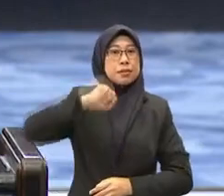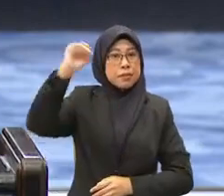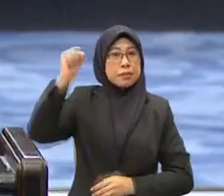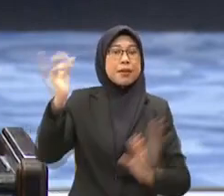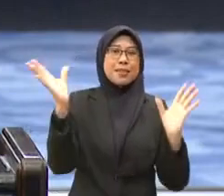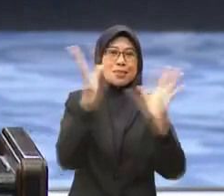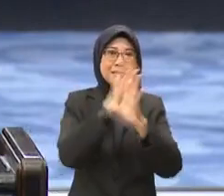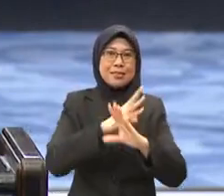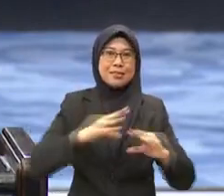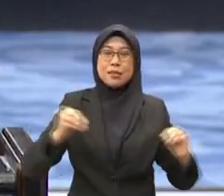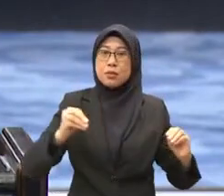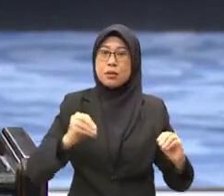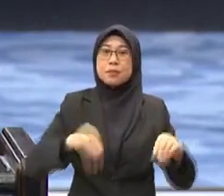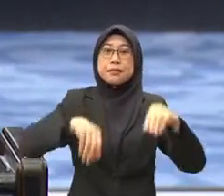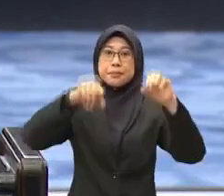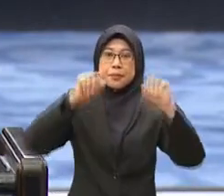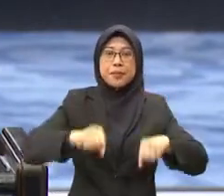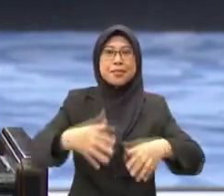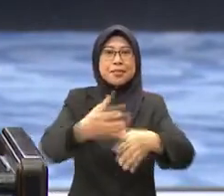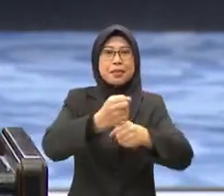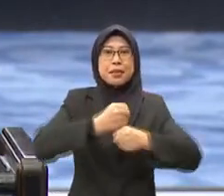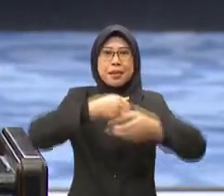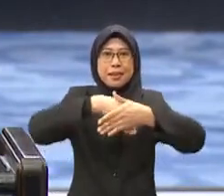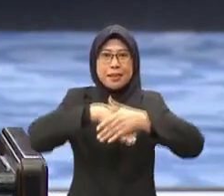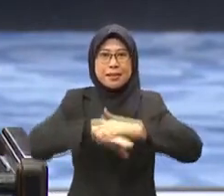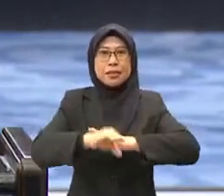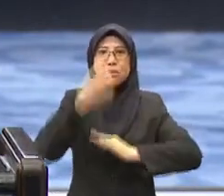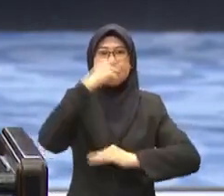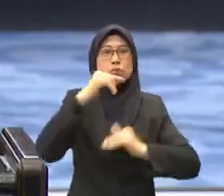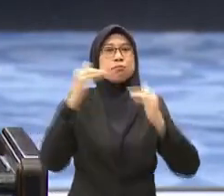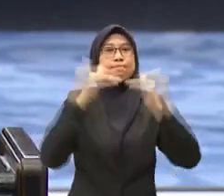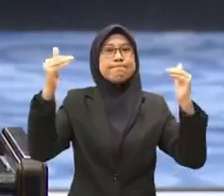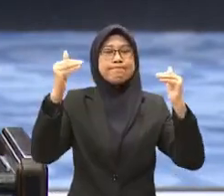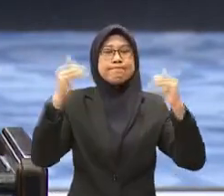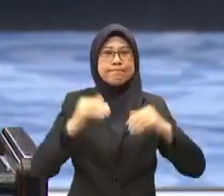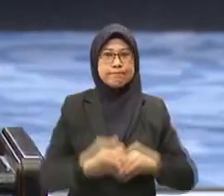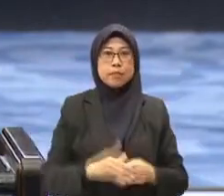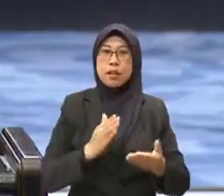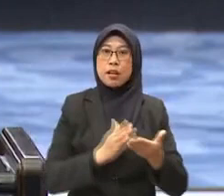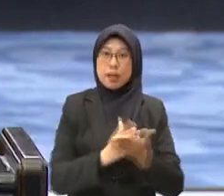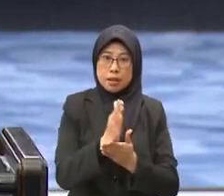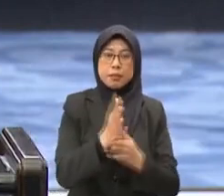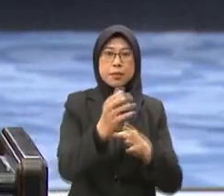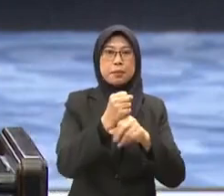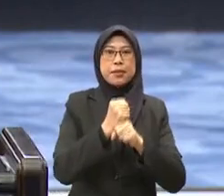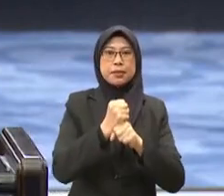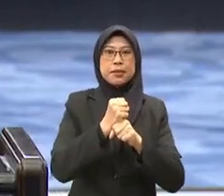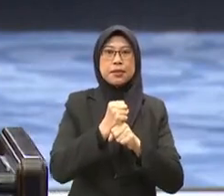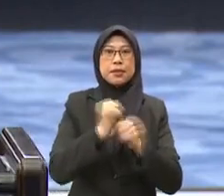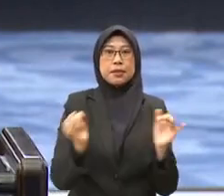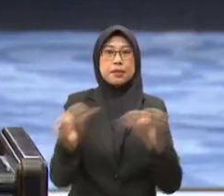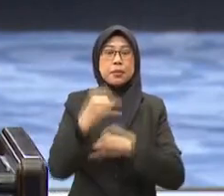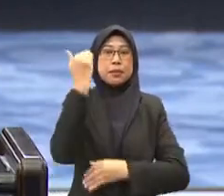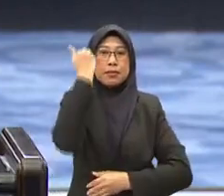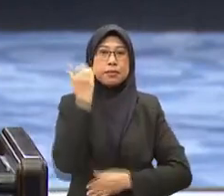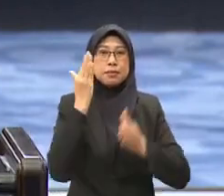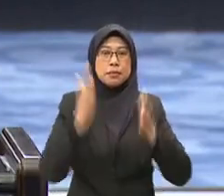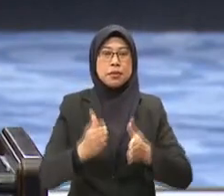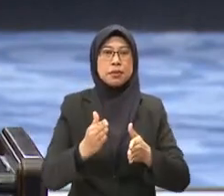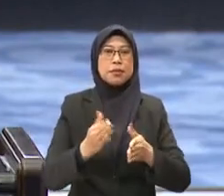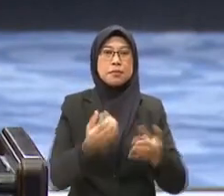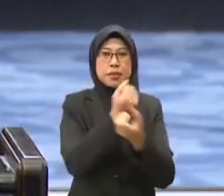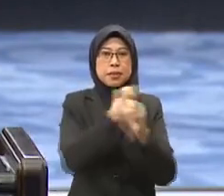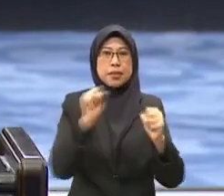dan di Sarawak dapat memperolehi akses kepada keadilan dengan izin jbg turut menyediakan klinik guaman